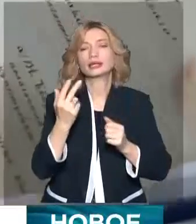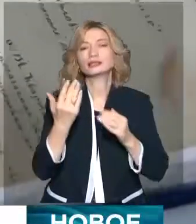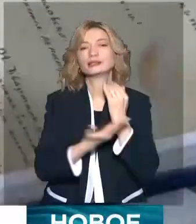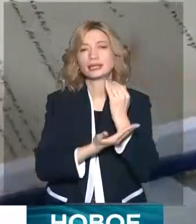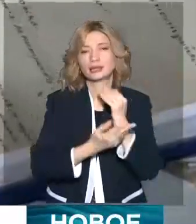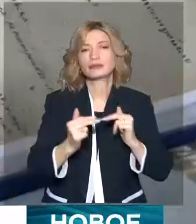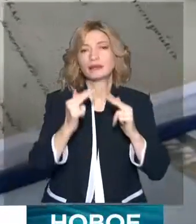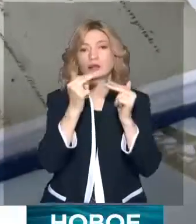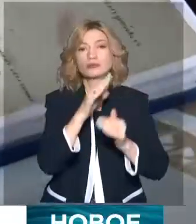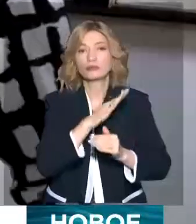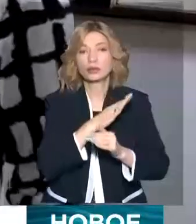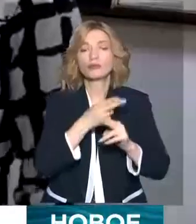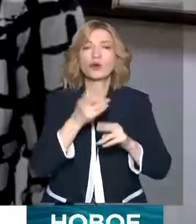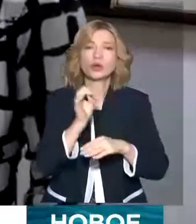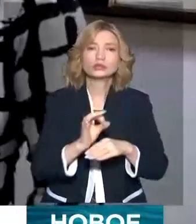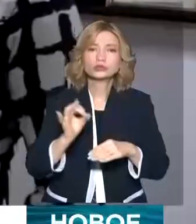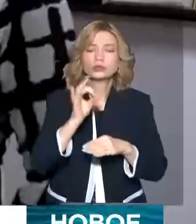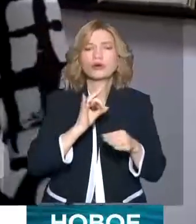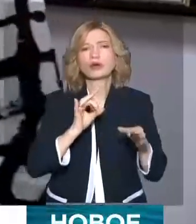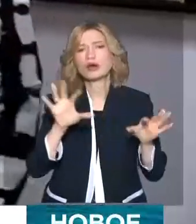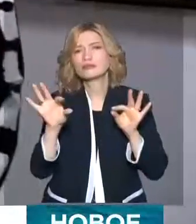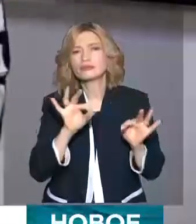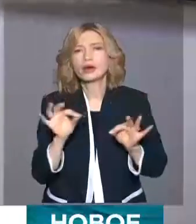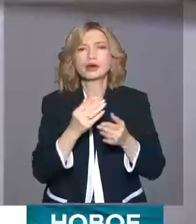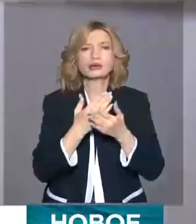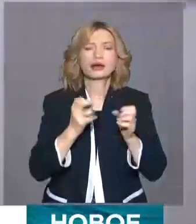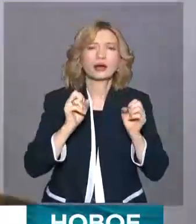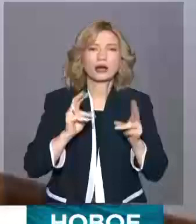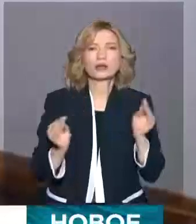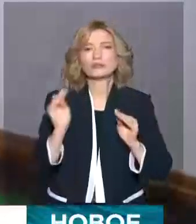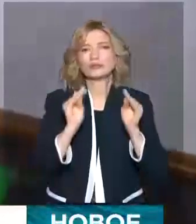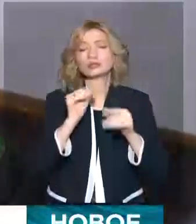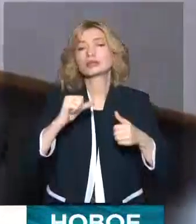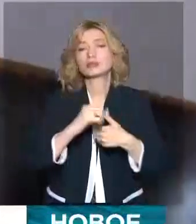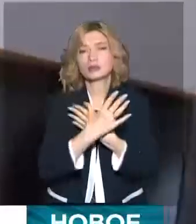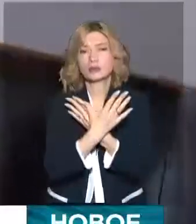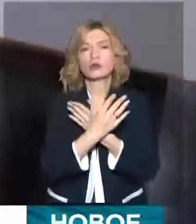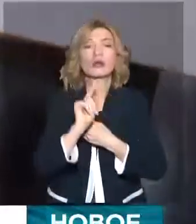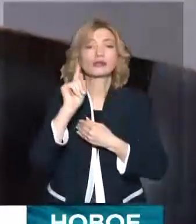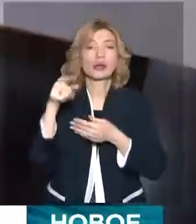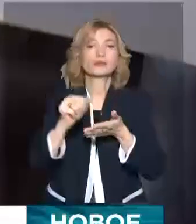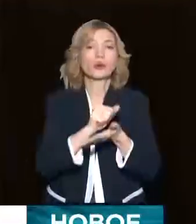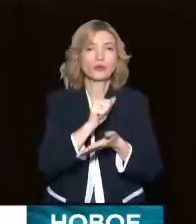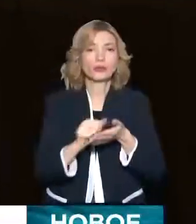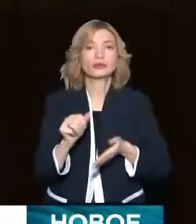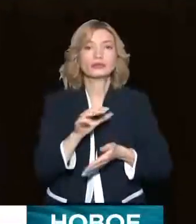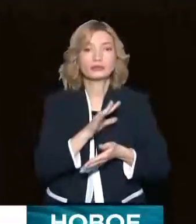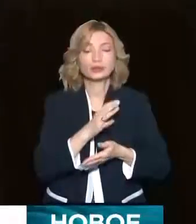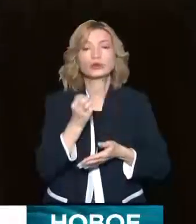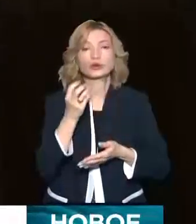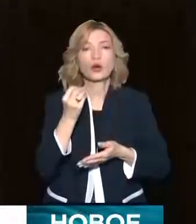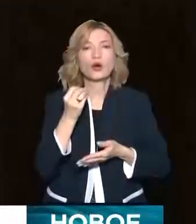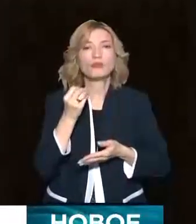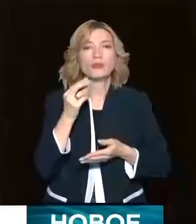по крупицам. Сотрудники областного архива выезжали экспедицией в Санкт-Петербург. Часть документов предоставил Национальный архив Башкирии.